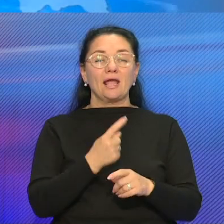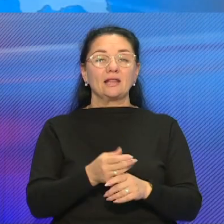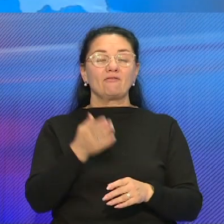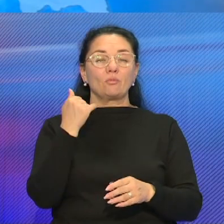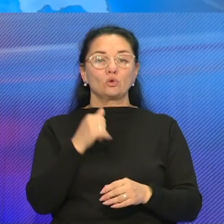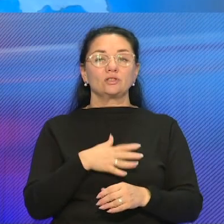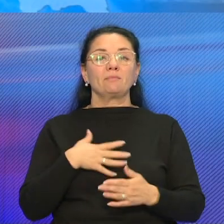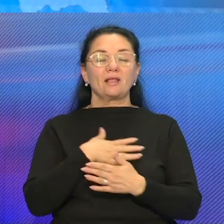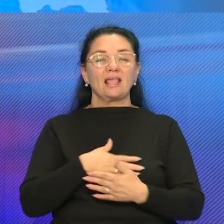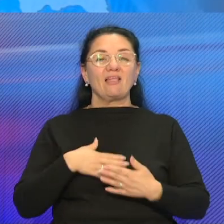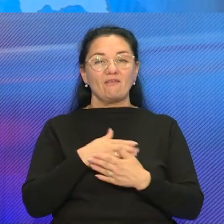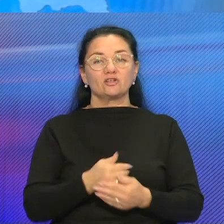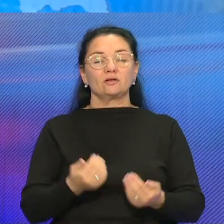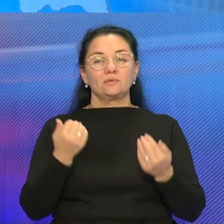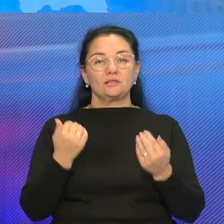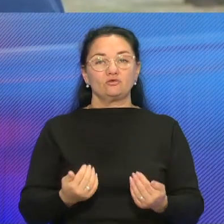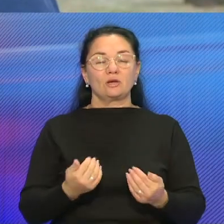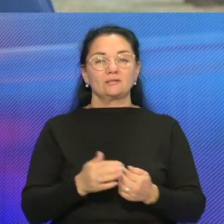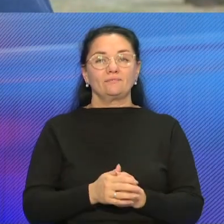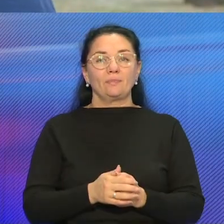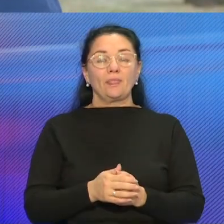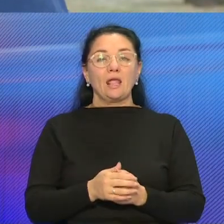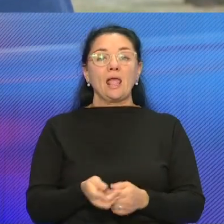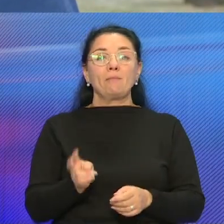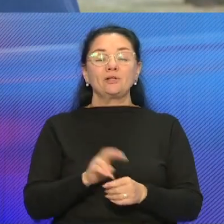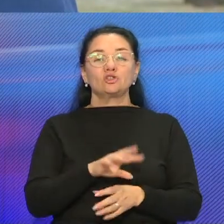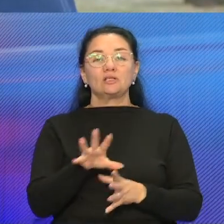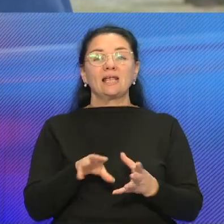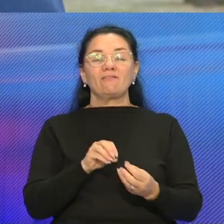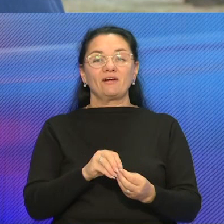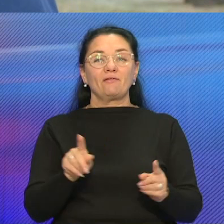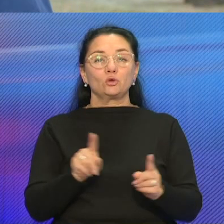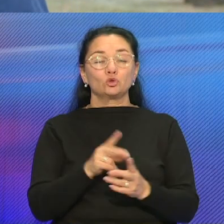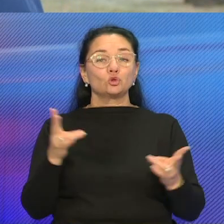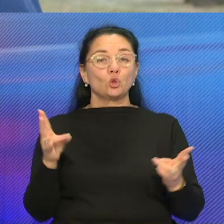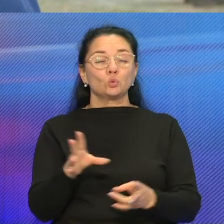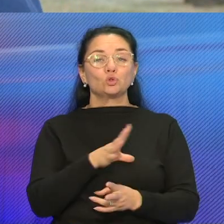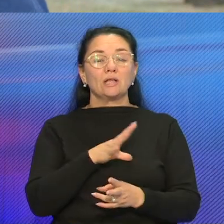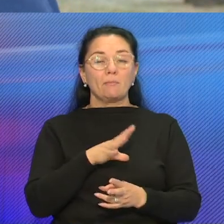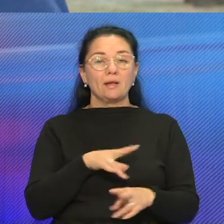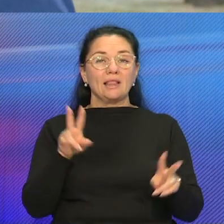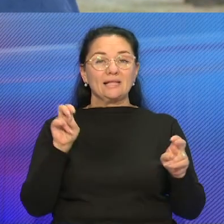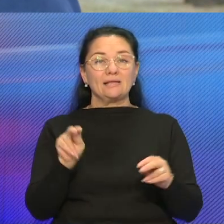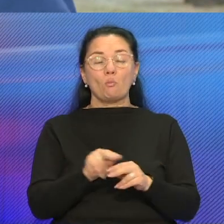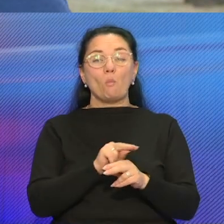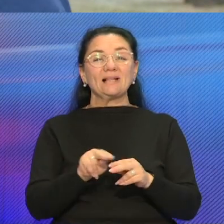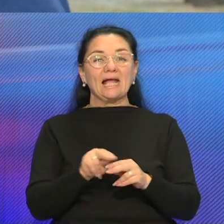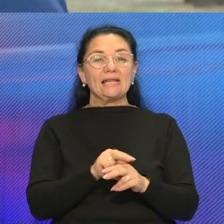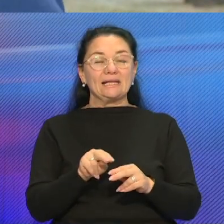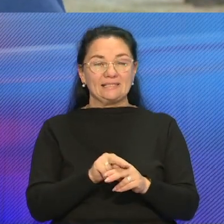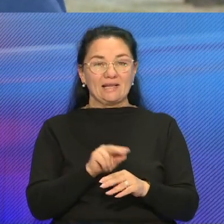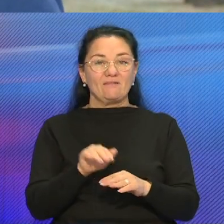актуальна ў сучаснасті. Пришли к выводу, что надо было бы, наверное, тему подкорректировать. Фактически,